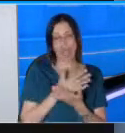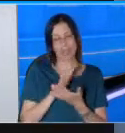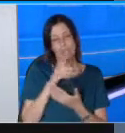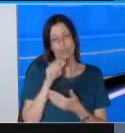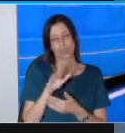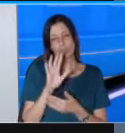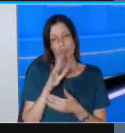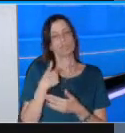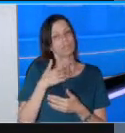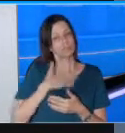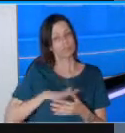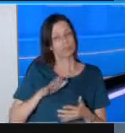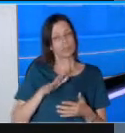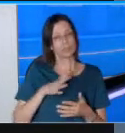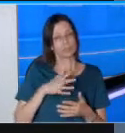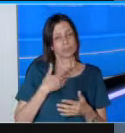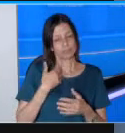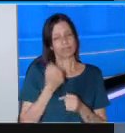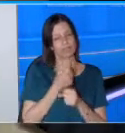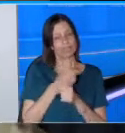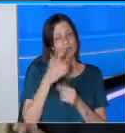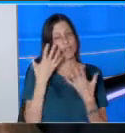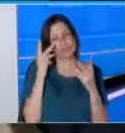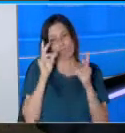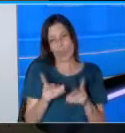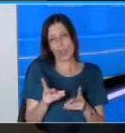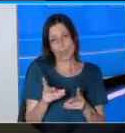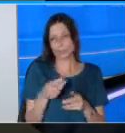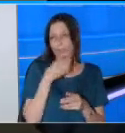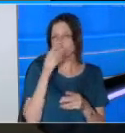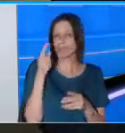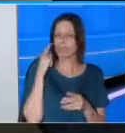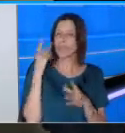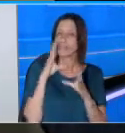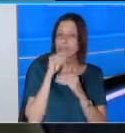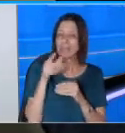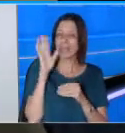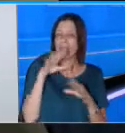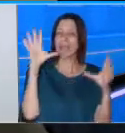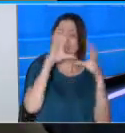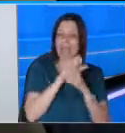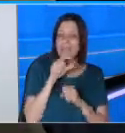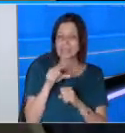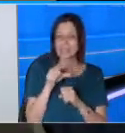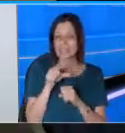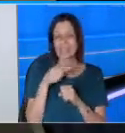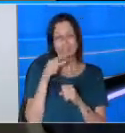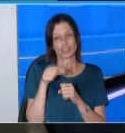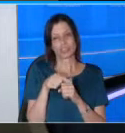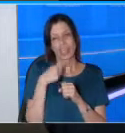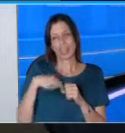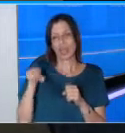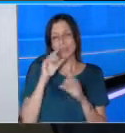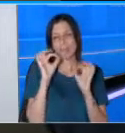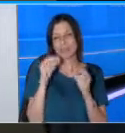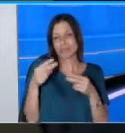הזאת, ומתכוונים לעמוד בה ככל שנוכל. מיקו, ואתה שומע את הדיבורים האלו גם הערב הזה, על כך שלמעשה אנחנו